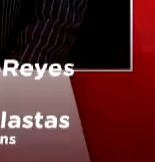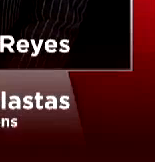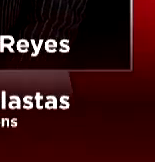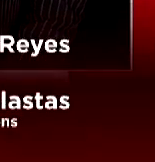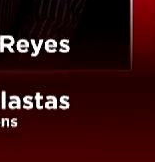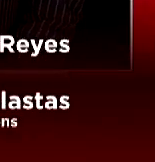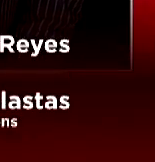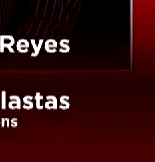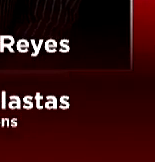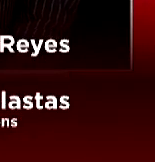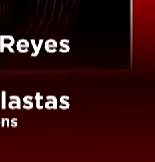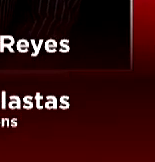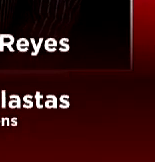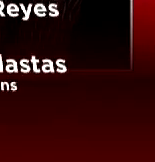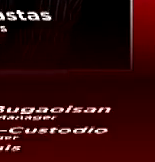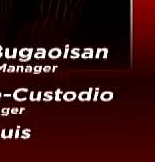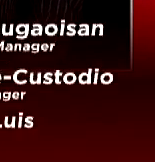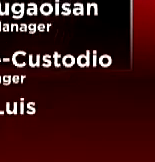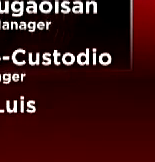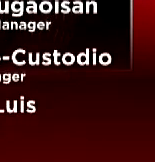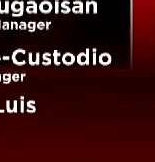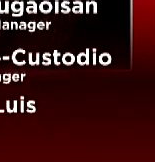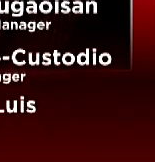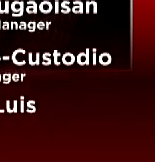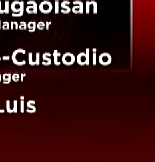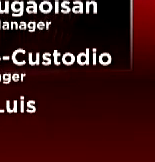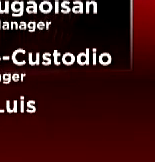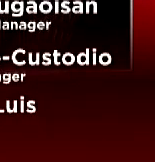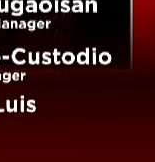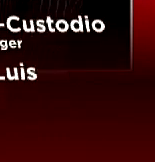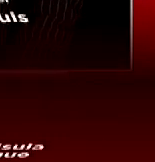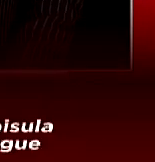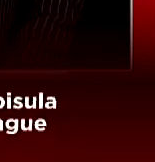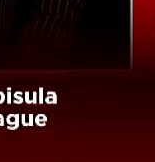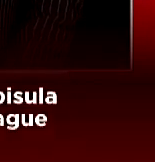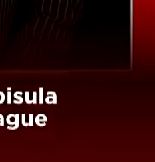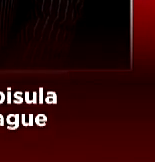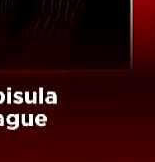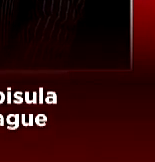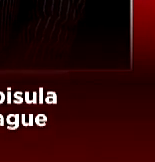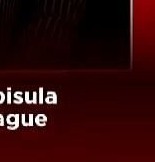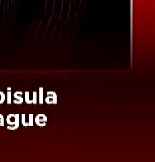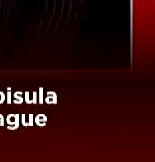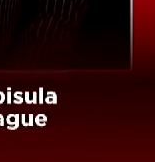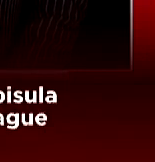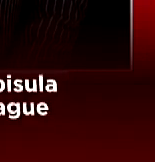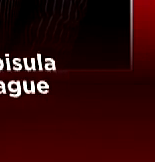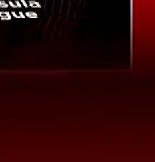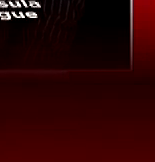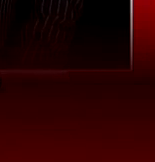Sumangil. Ako naman si Maki Pulido at ito ang State of the Nation.